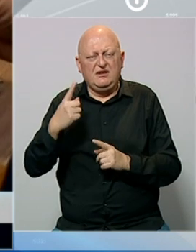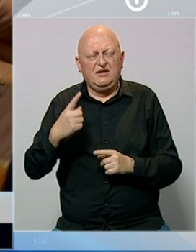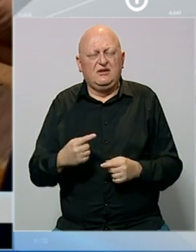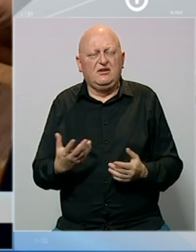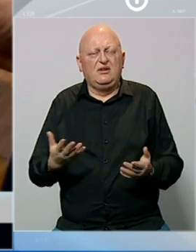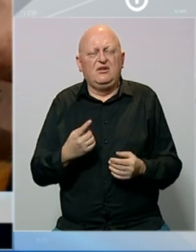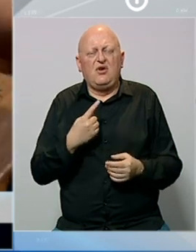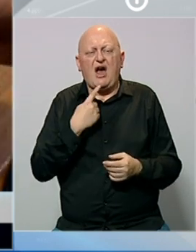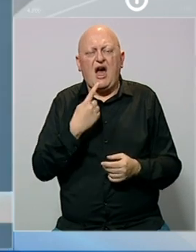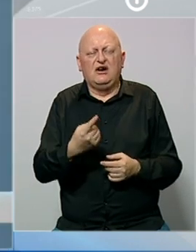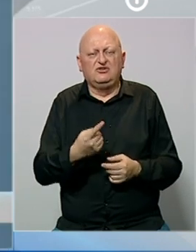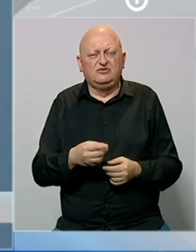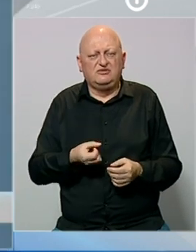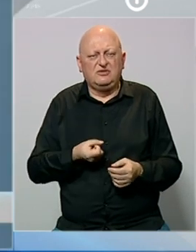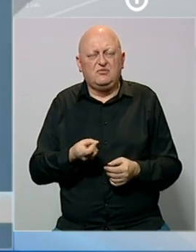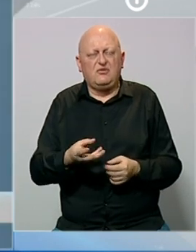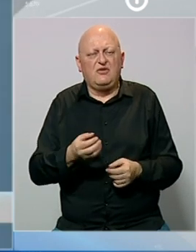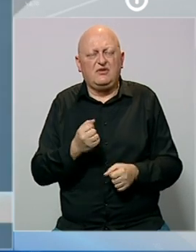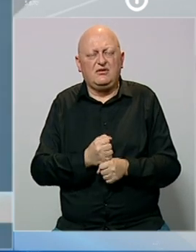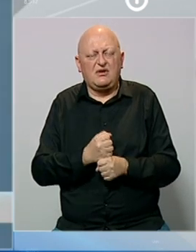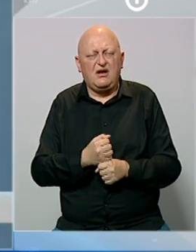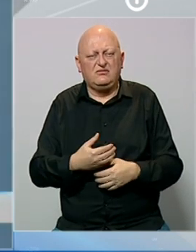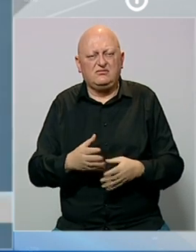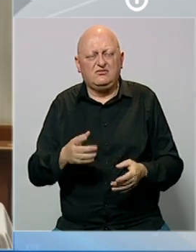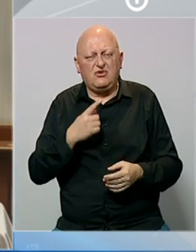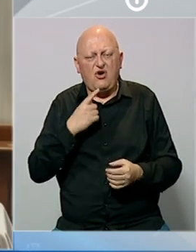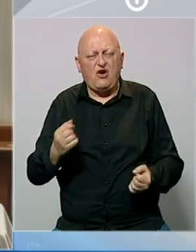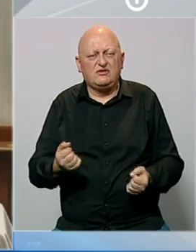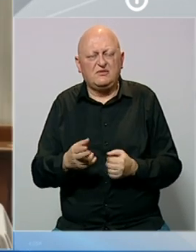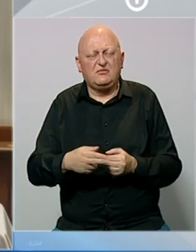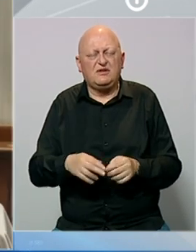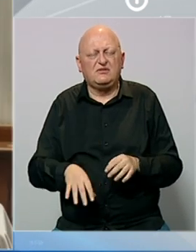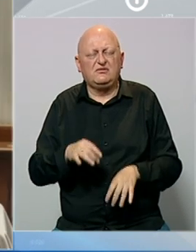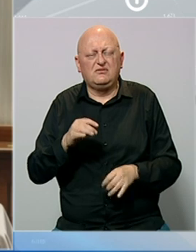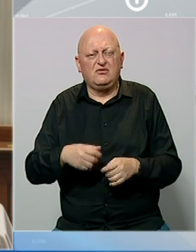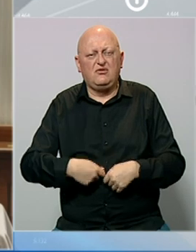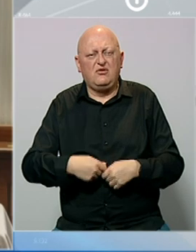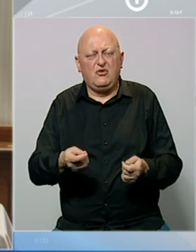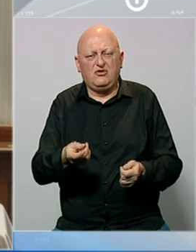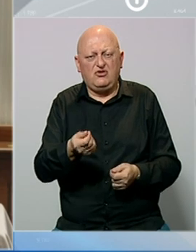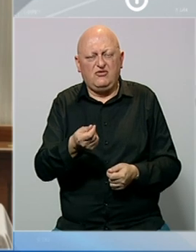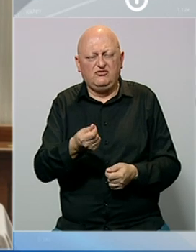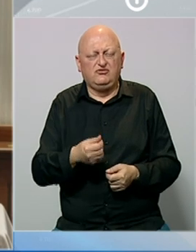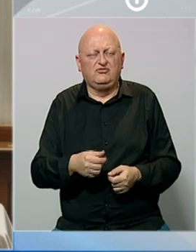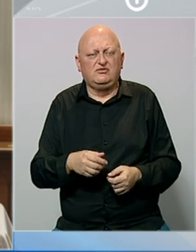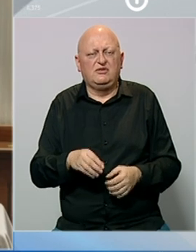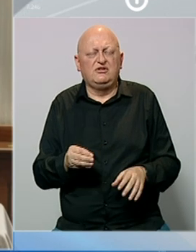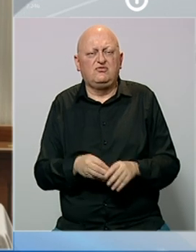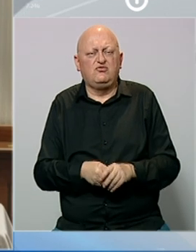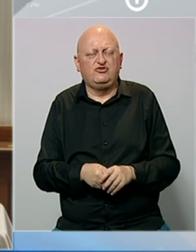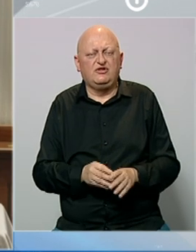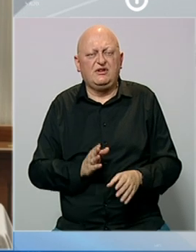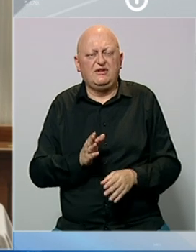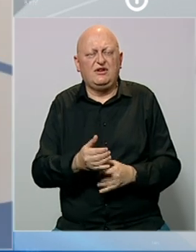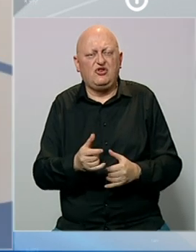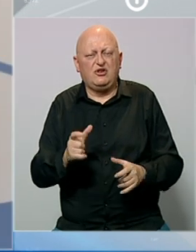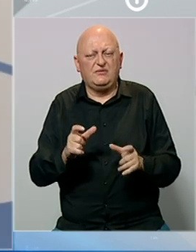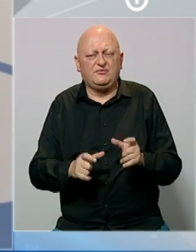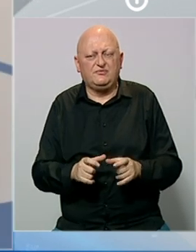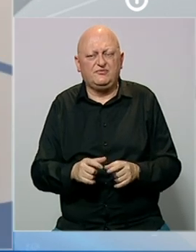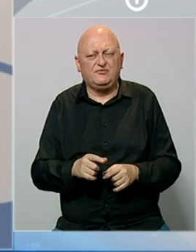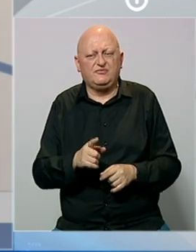Internationalu, gdje podsjećaju na brojne javne radove koji se aktiviraju pred izbore, ali i podjele novčanih sredstava iz budžeta direktno građanima.